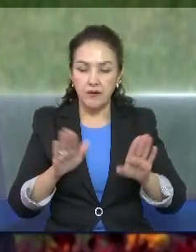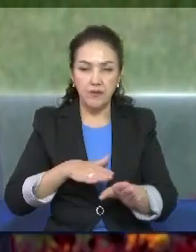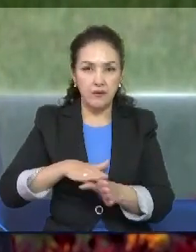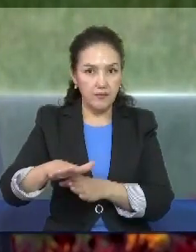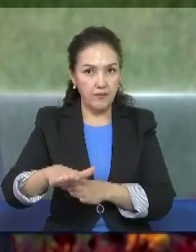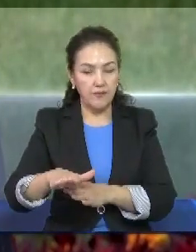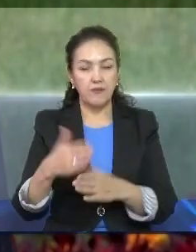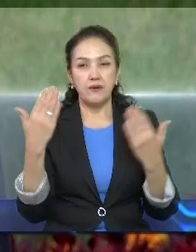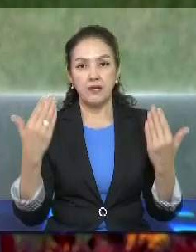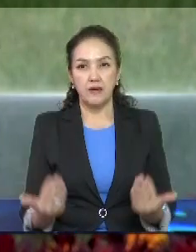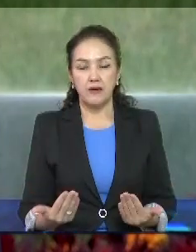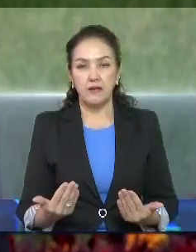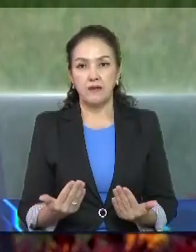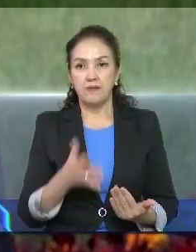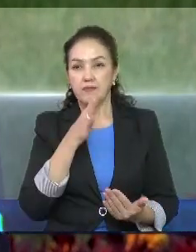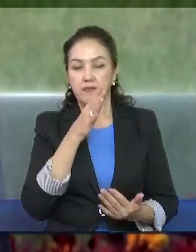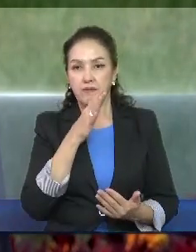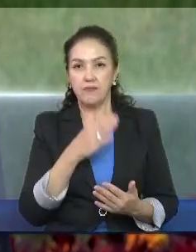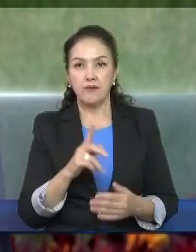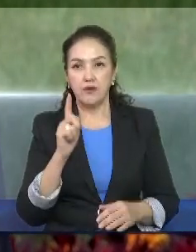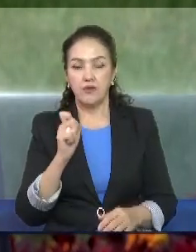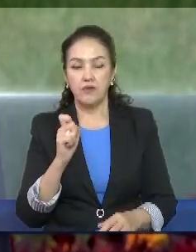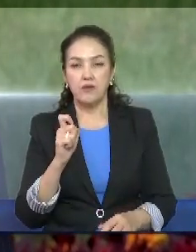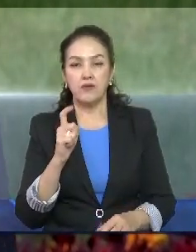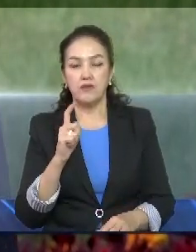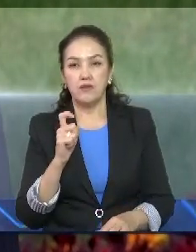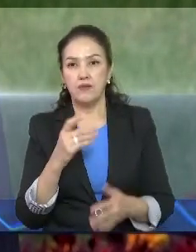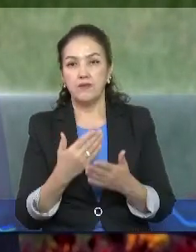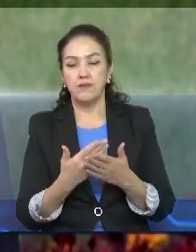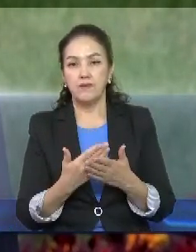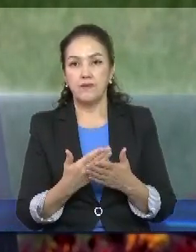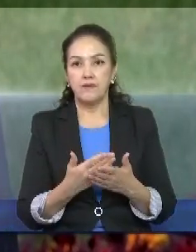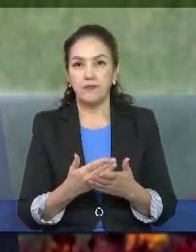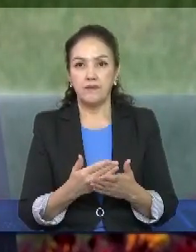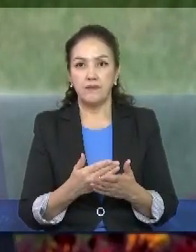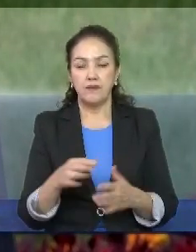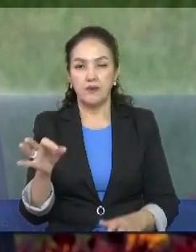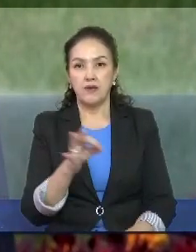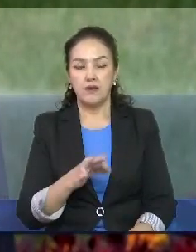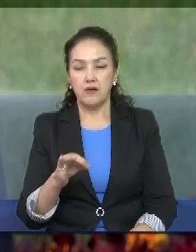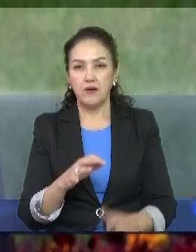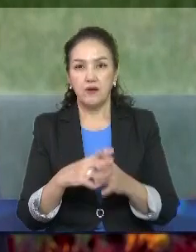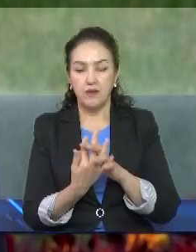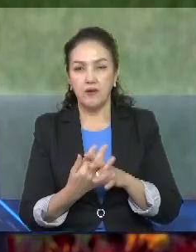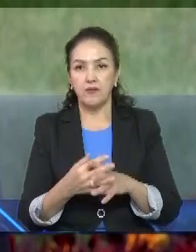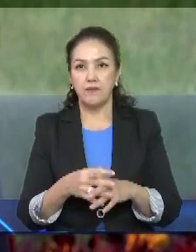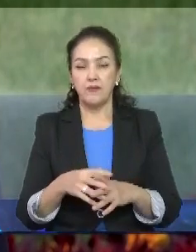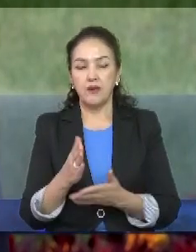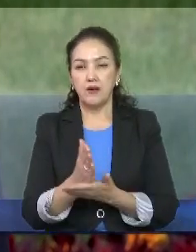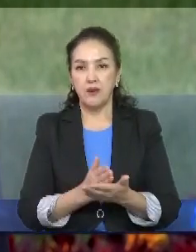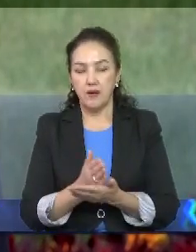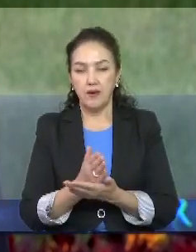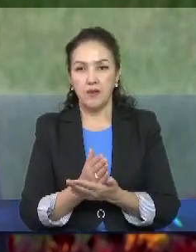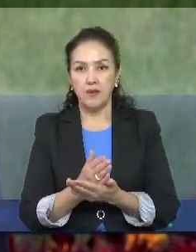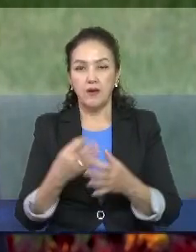болып табылады. Бүгінгі таңда 100-ден аса мына аудандық және ауылдық деңгейде мемлекеттік